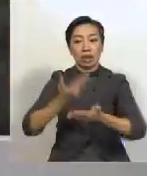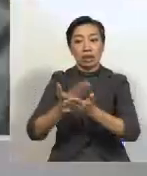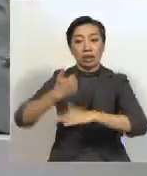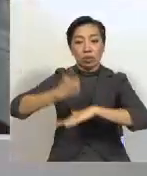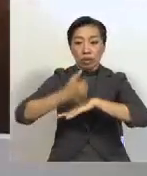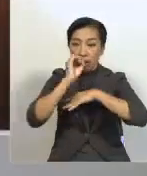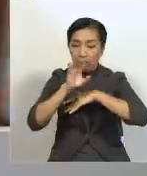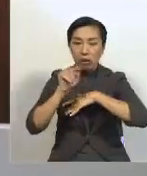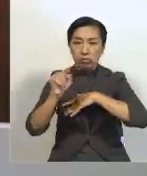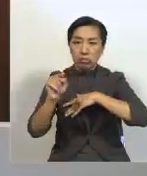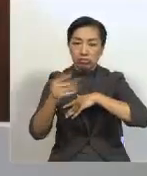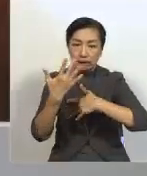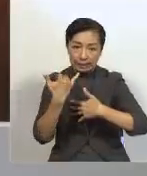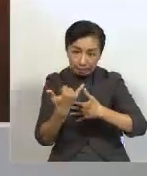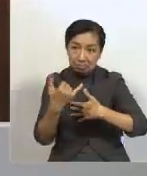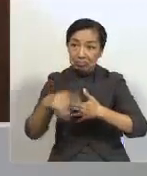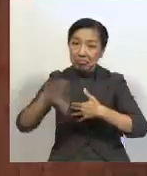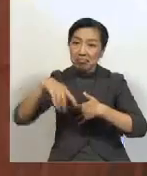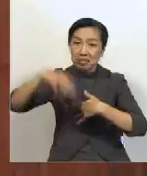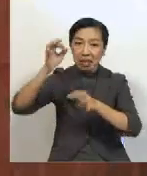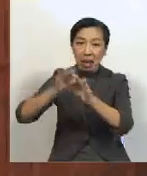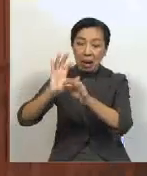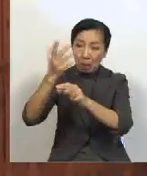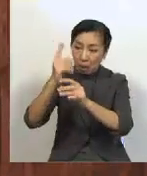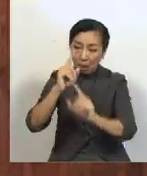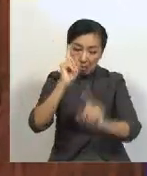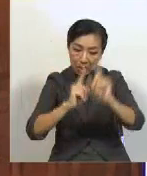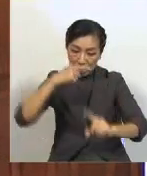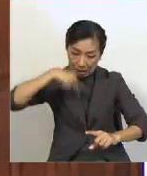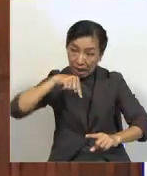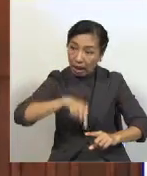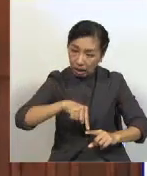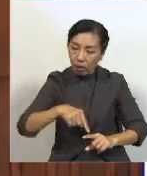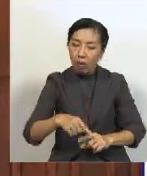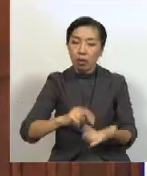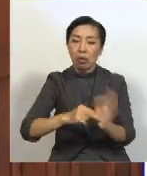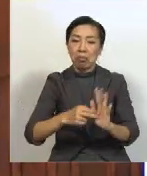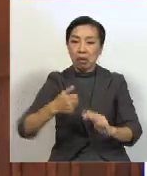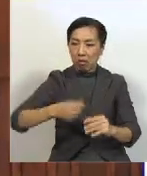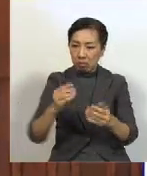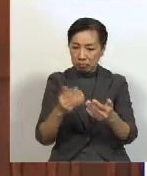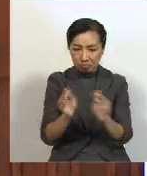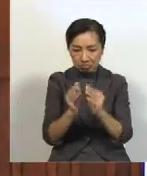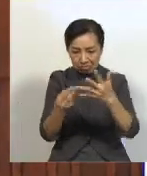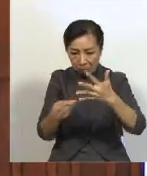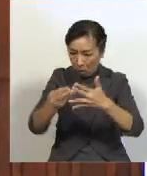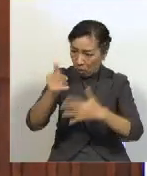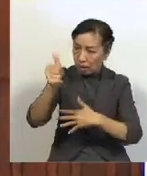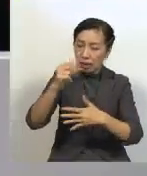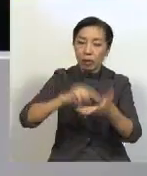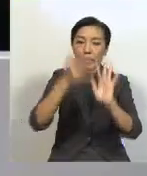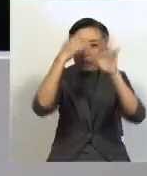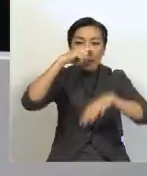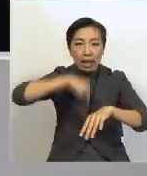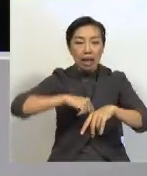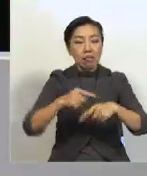ลังเองก็บอกนะคะว่าการได้อันดับที่ดีขึ้นของไทยก็เป็นผลมาจากการลดขั้นตอนการขออนุมัติหรือขอใบอนุญาตต่างๆ